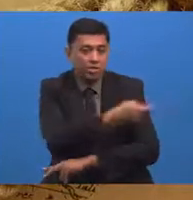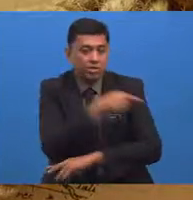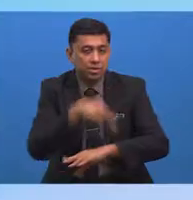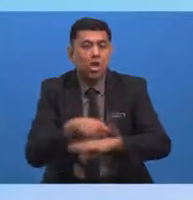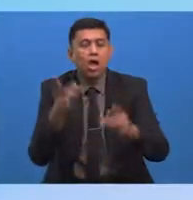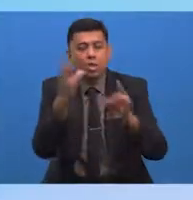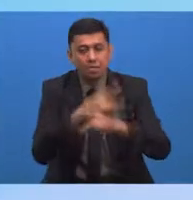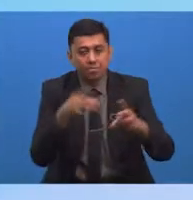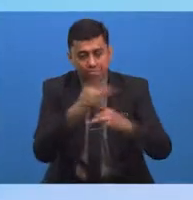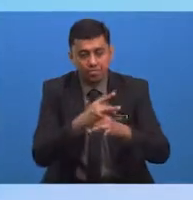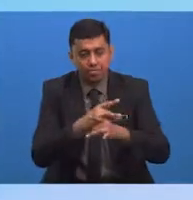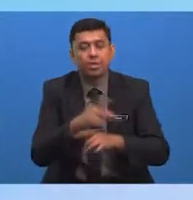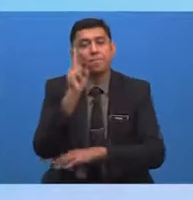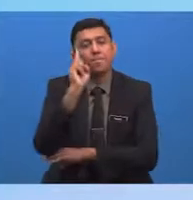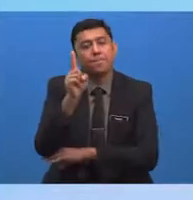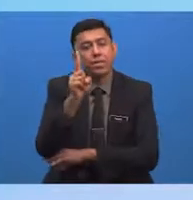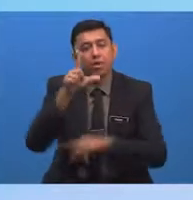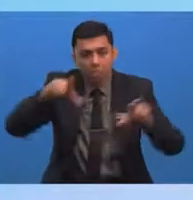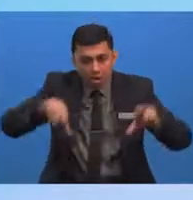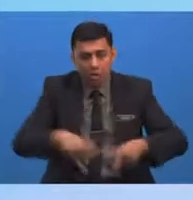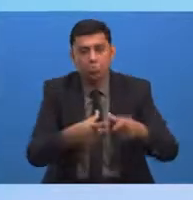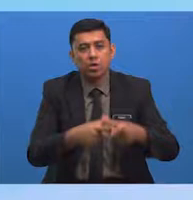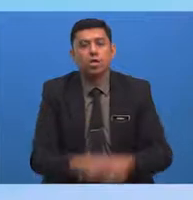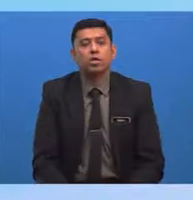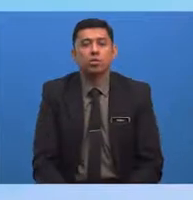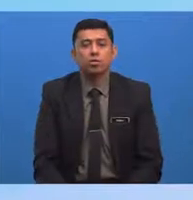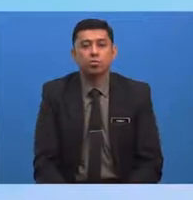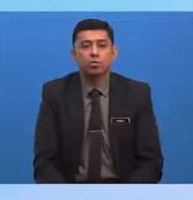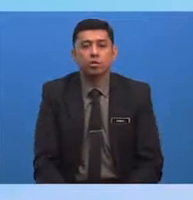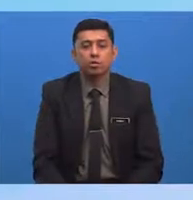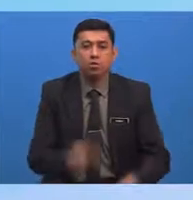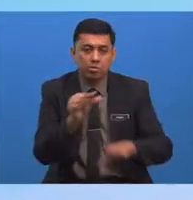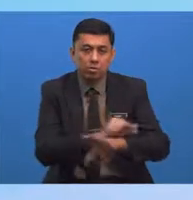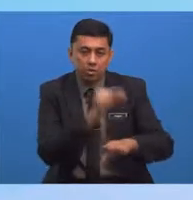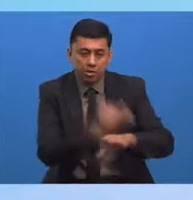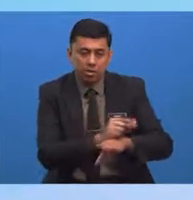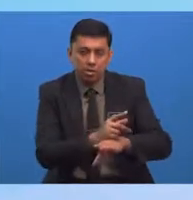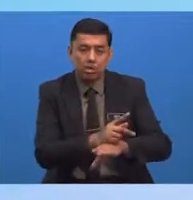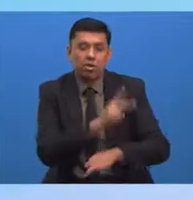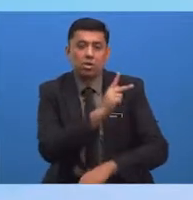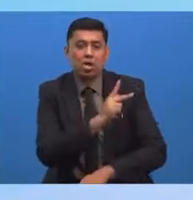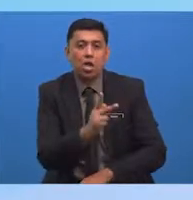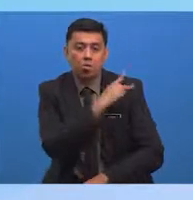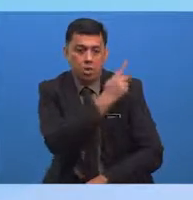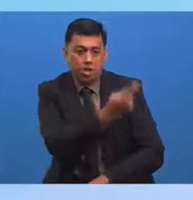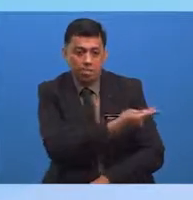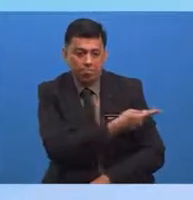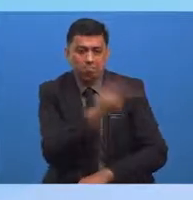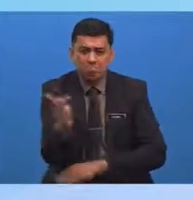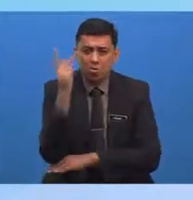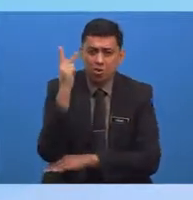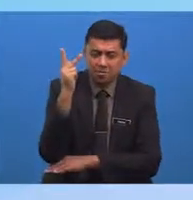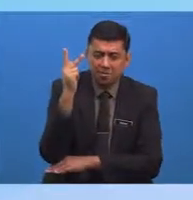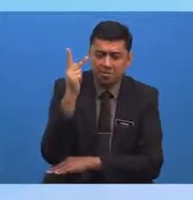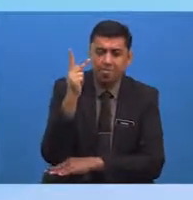Sarawak. Tindakan pertama dilakukan oleh James Brooke ialah menggunakan kekuatan ketenteraan. James